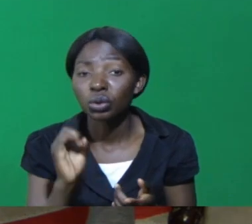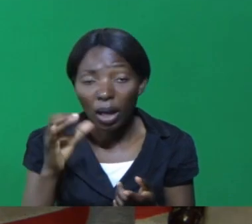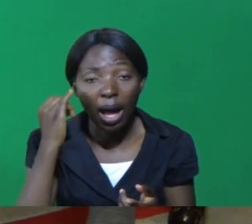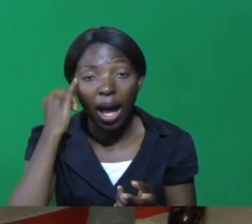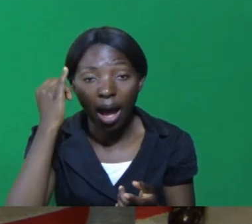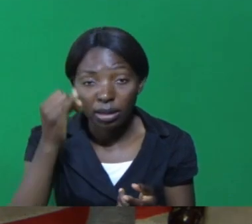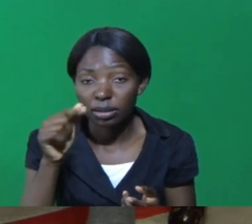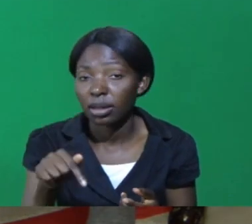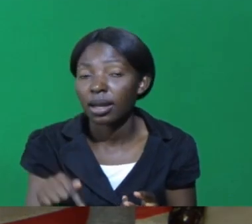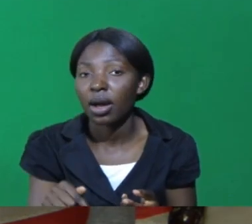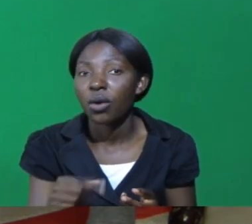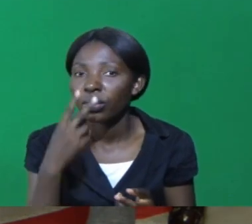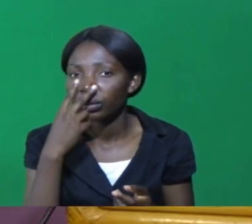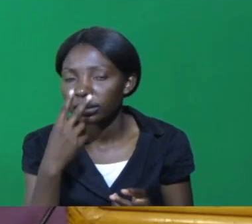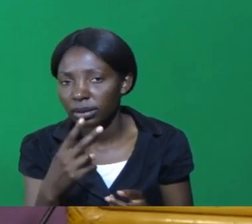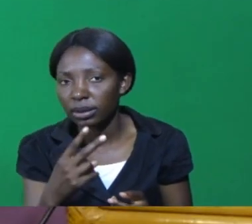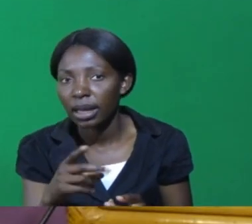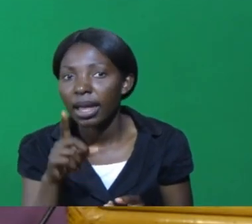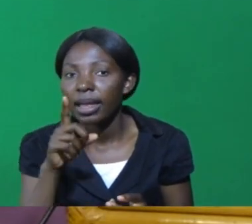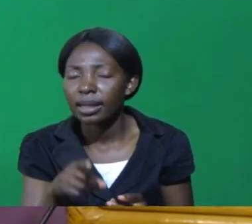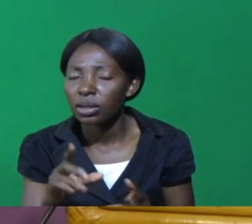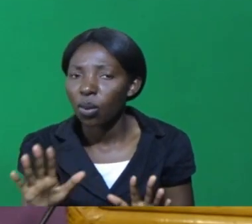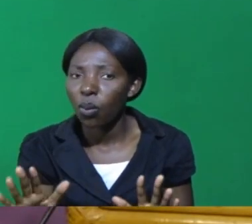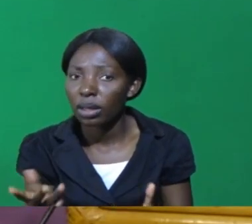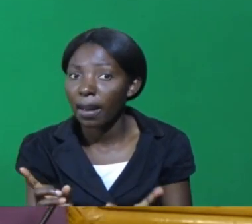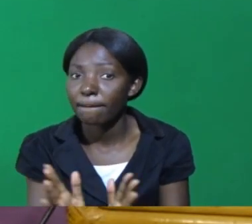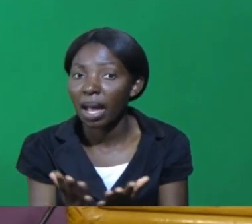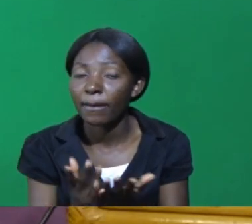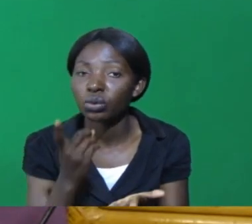Pfungwa iri panapa pastor. Maonero kuti ndo maitiro eBhaibheri.